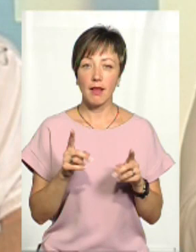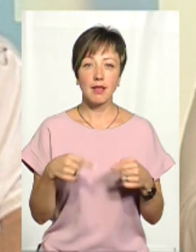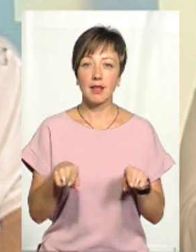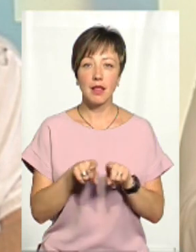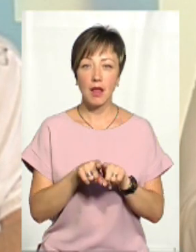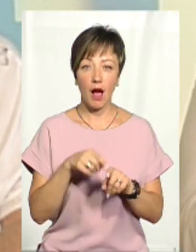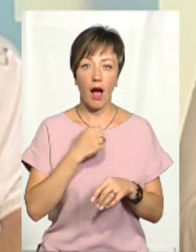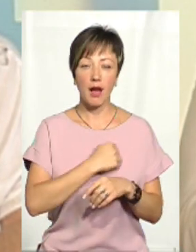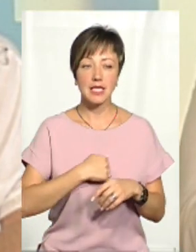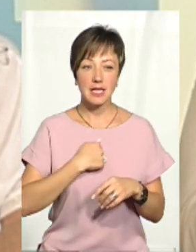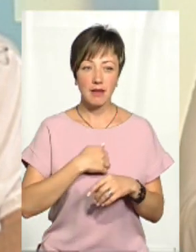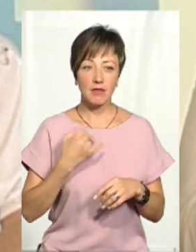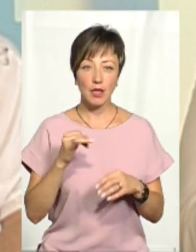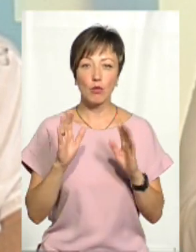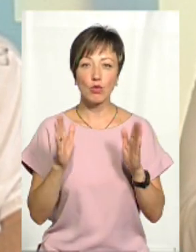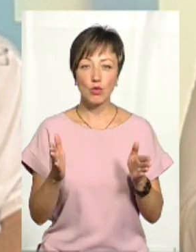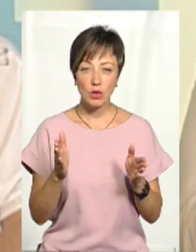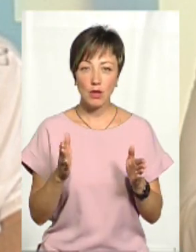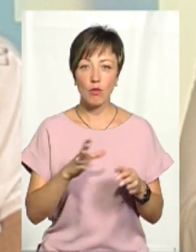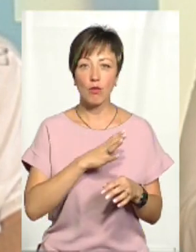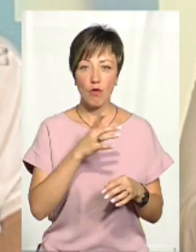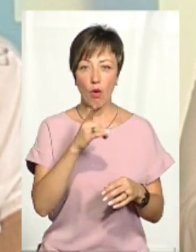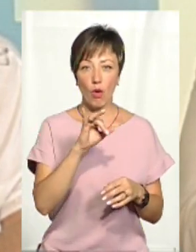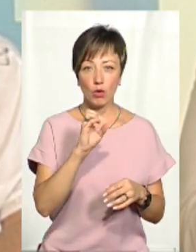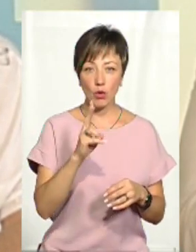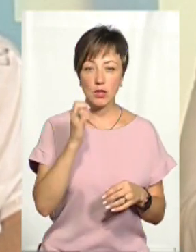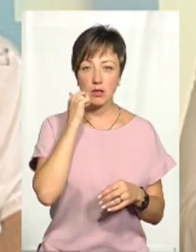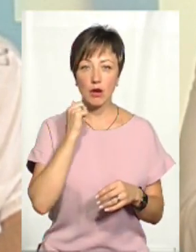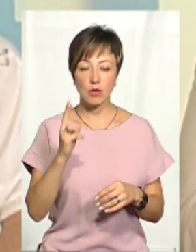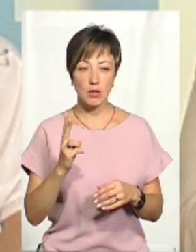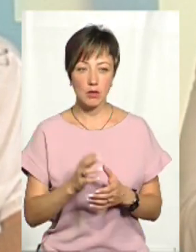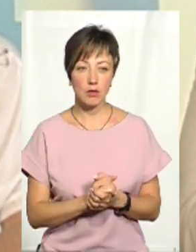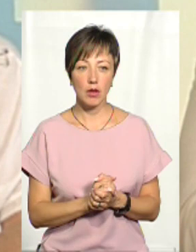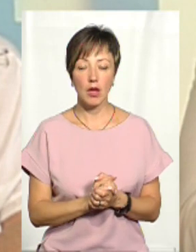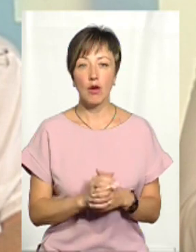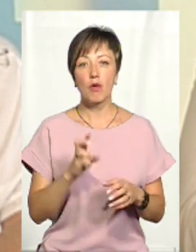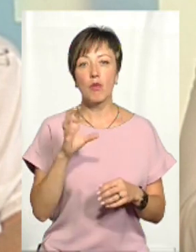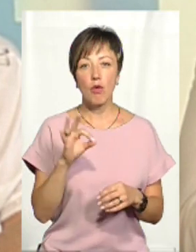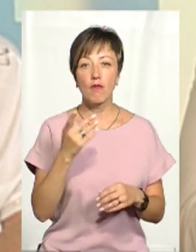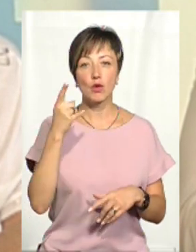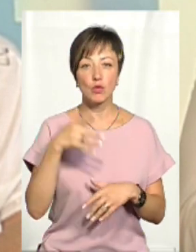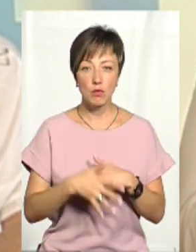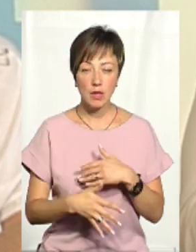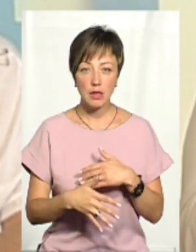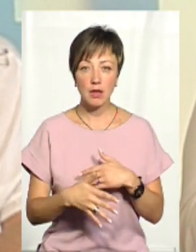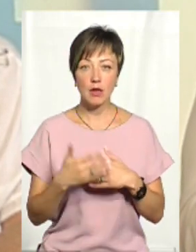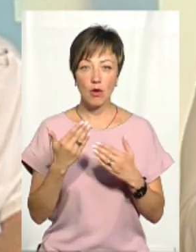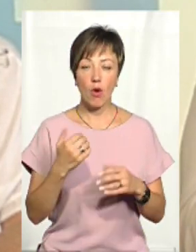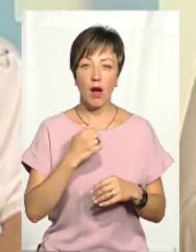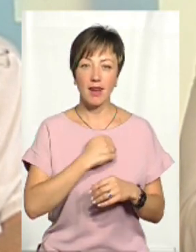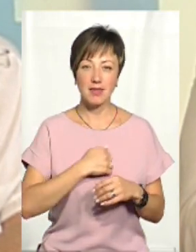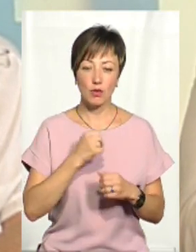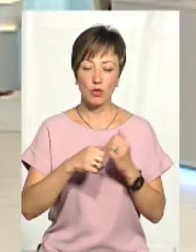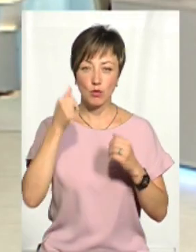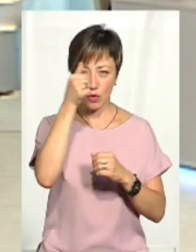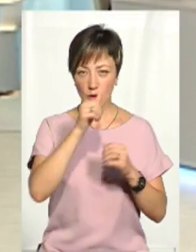не настільки він агресивний вже буде, як він був в Городку і Старокостянтиною. Тому що, як ви розумієте, його